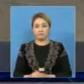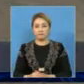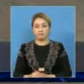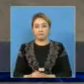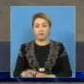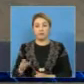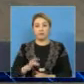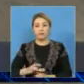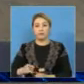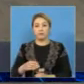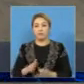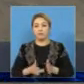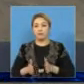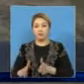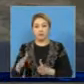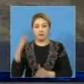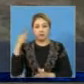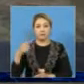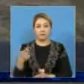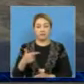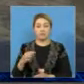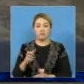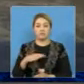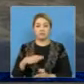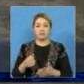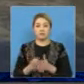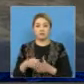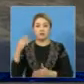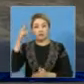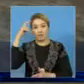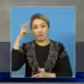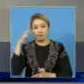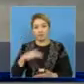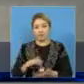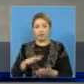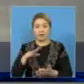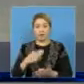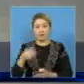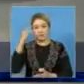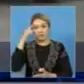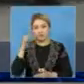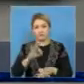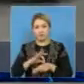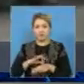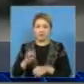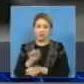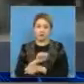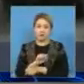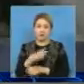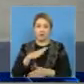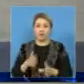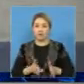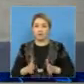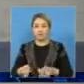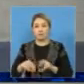Участок республиканской трассы Актюбе от Ирао Астрахань от Актюбе до города Кандагаш – настоящая головная боль для автолюбителей. Капитальный ремонт